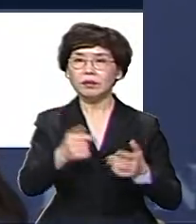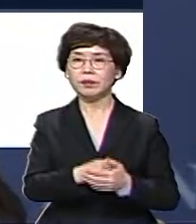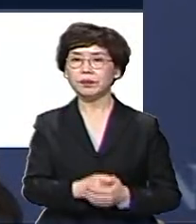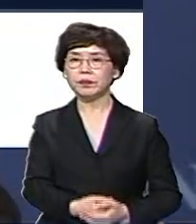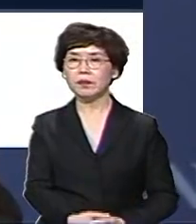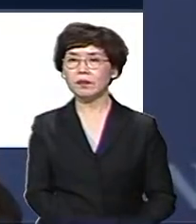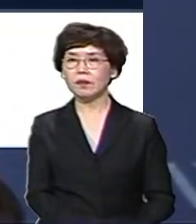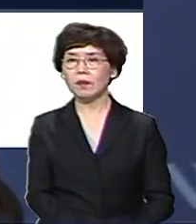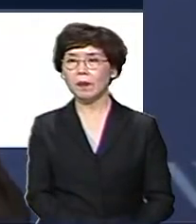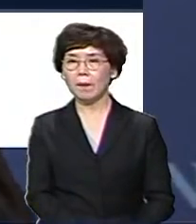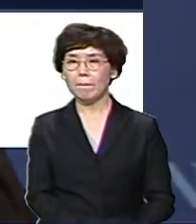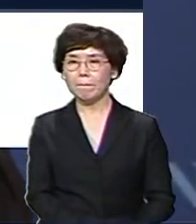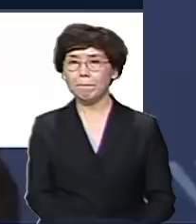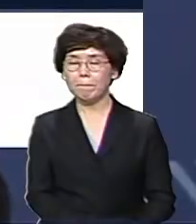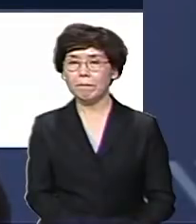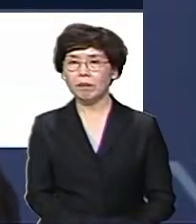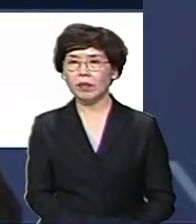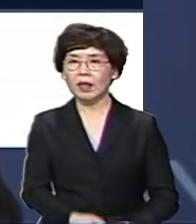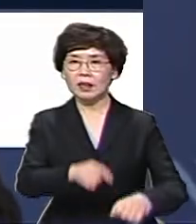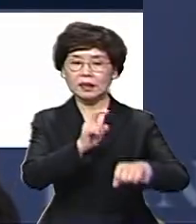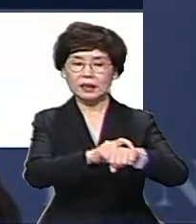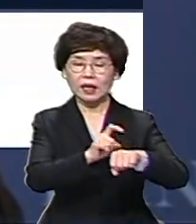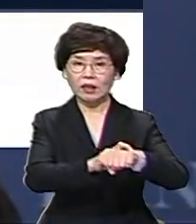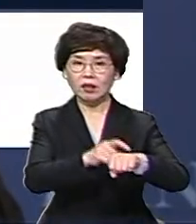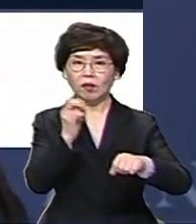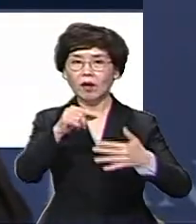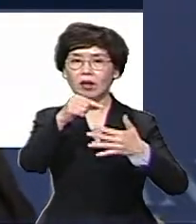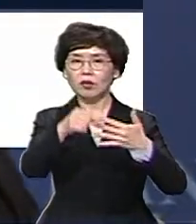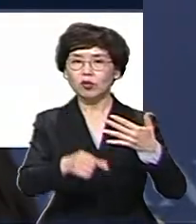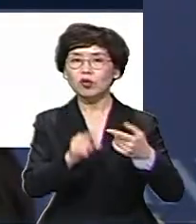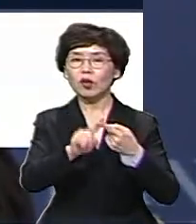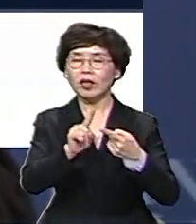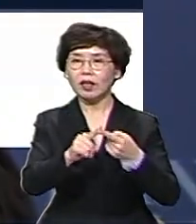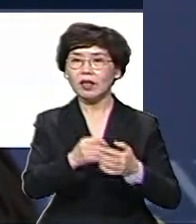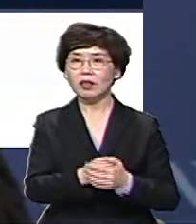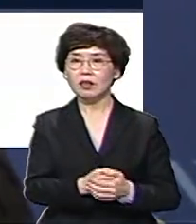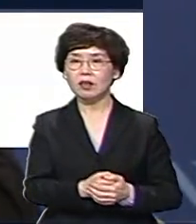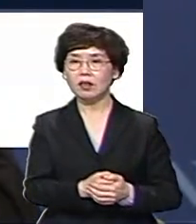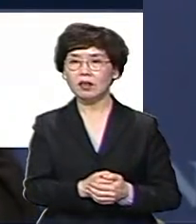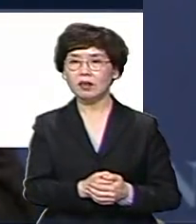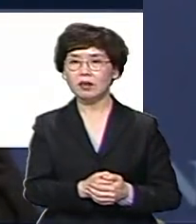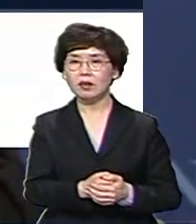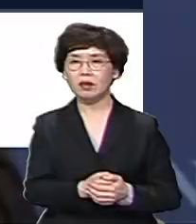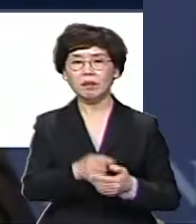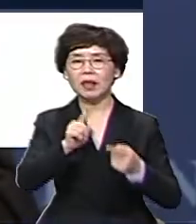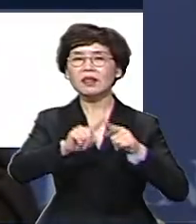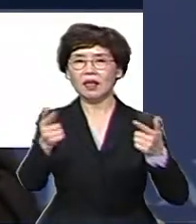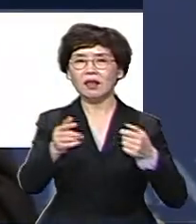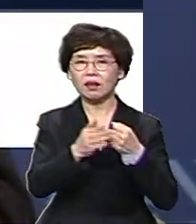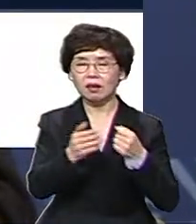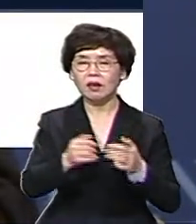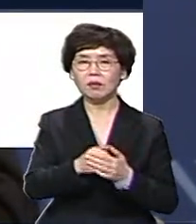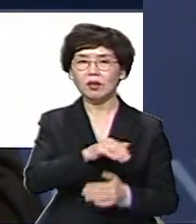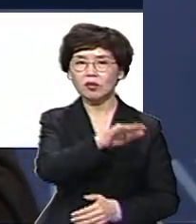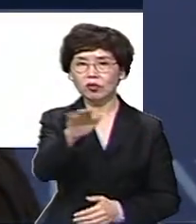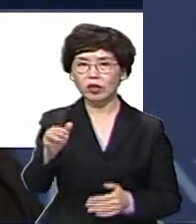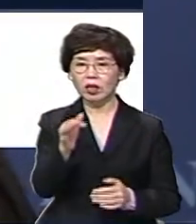북한은 너무나 많은 잠재력이 있고 성장할 수가 있는데 거기에 대해서 우리가 방해를 하지는 않는 것입니다.